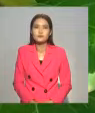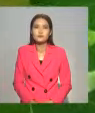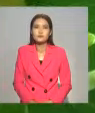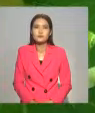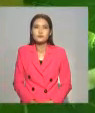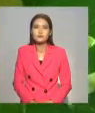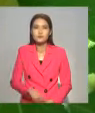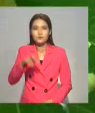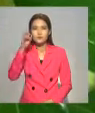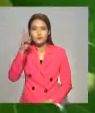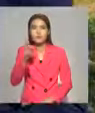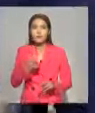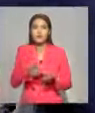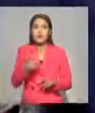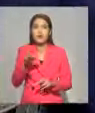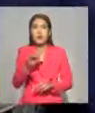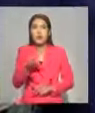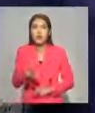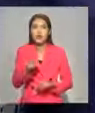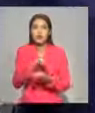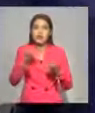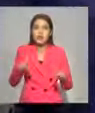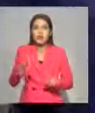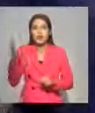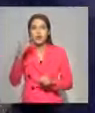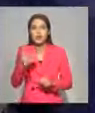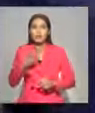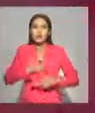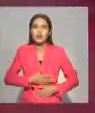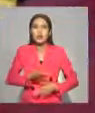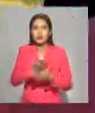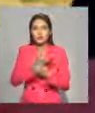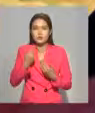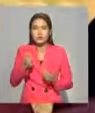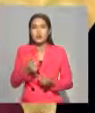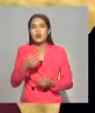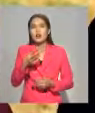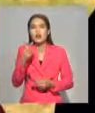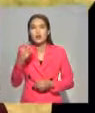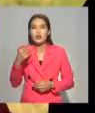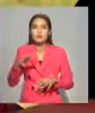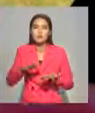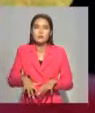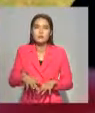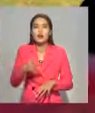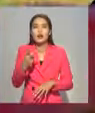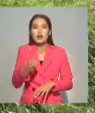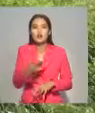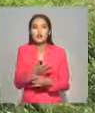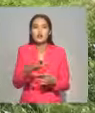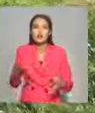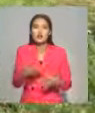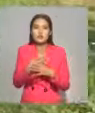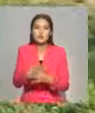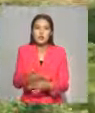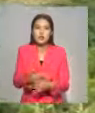Өткен ғасырда Оралда 700-дей алма бағы болса, қазіргі жағдай мәз емес. Аймақтағы 450 гектардай бақтың 216 гектарында ғана